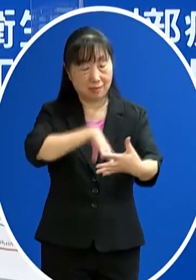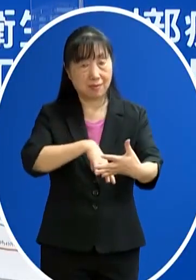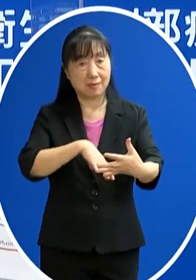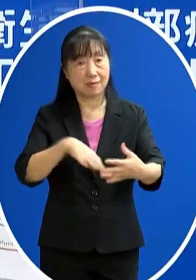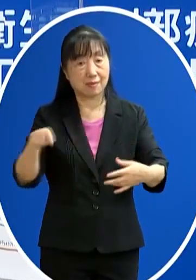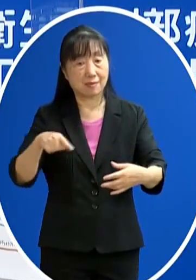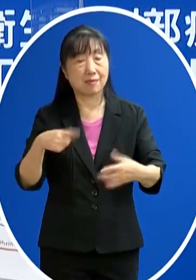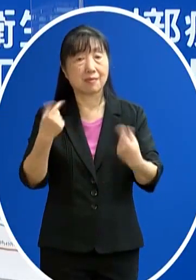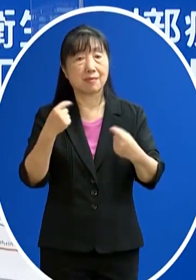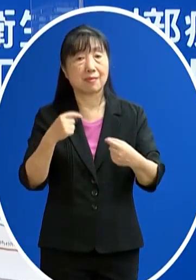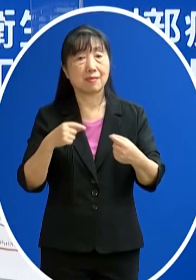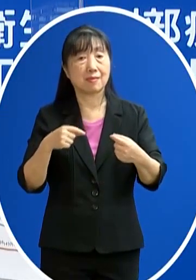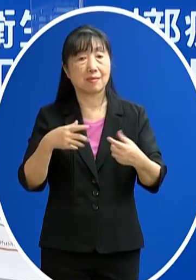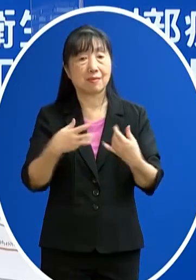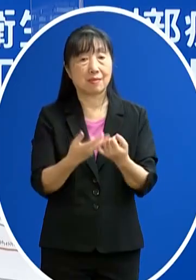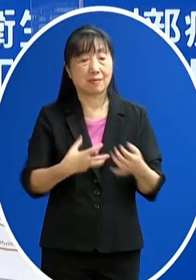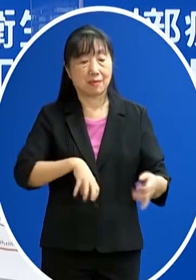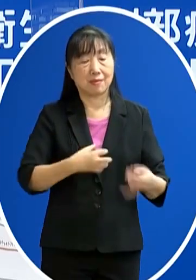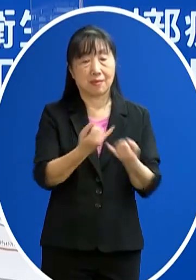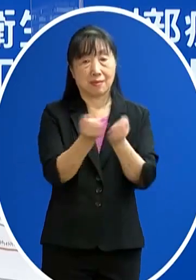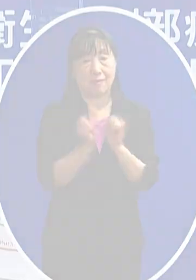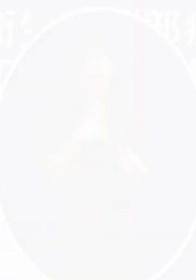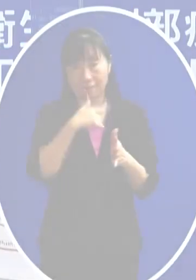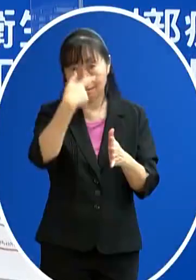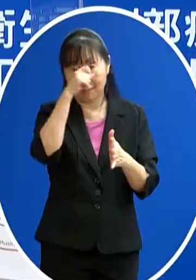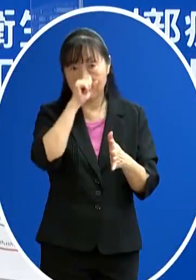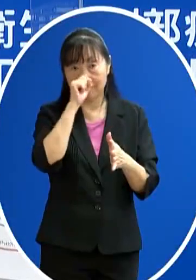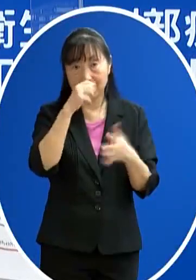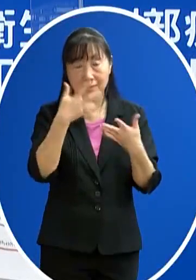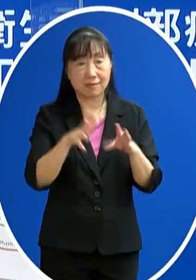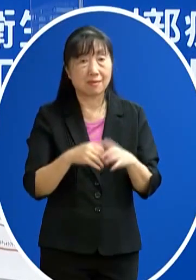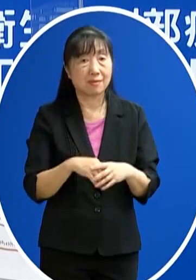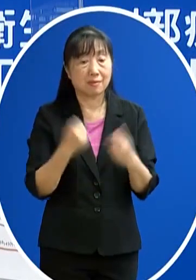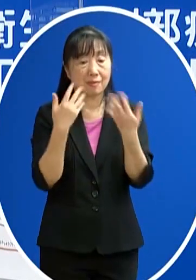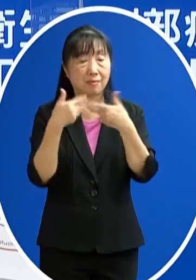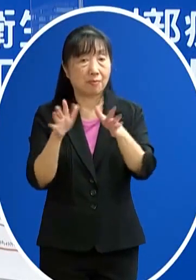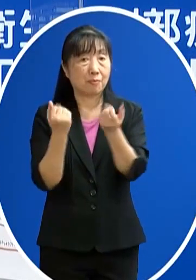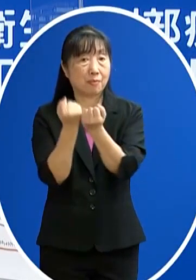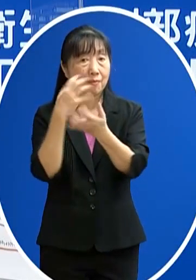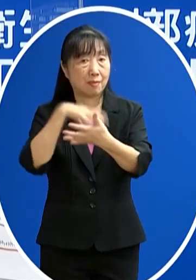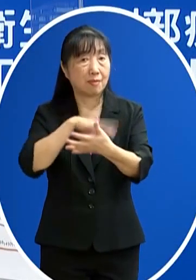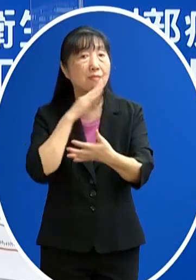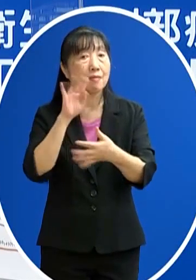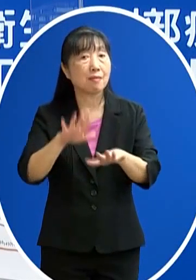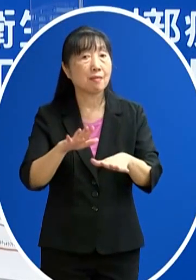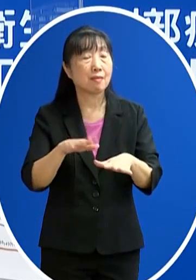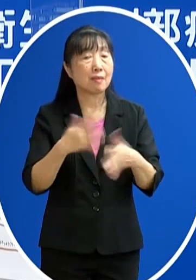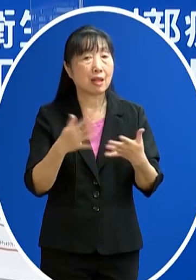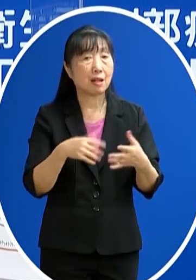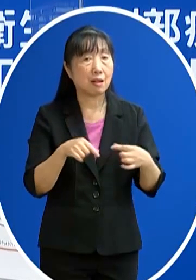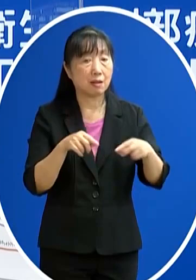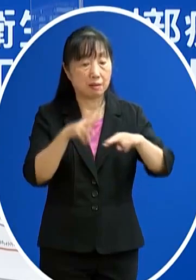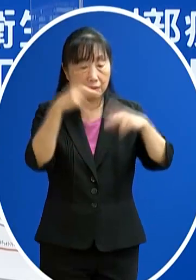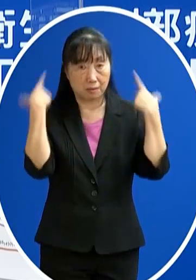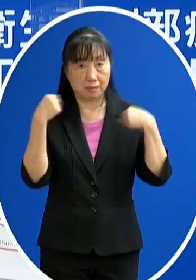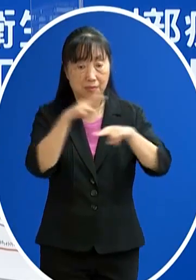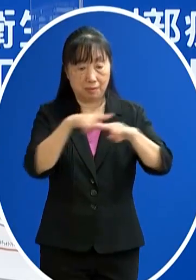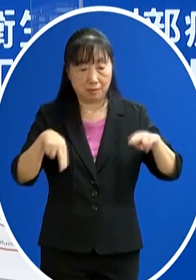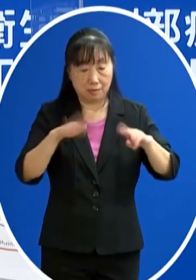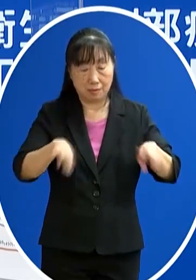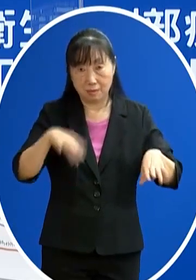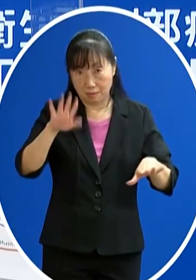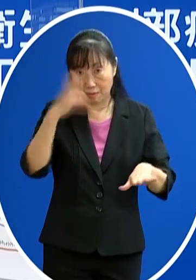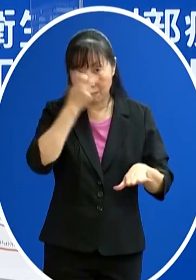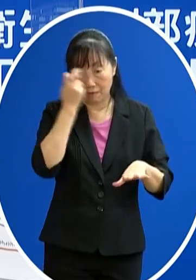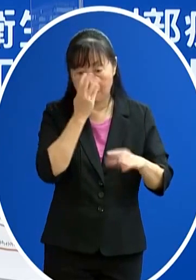到第六优先嘛，哈，所以一定会在里面。那莫德纳这批疫苗，哈，现在在封签检验中，哈，那我们